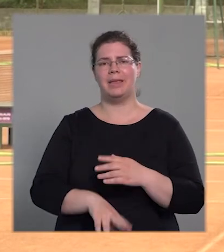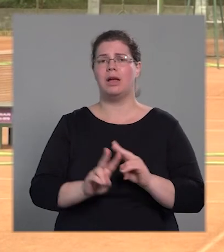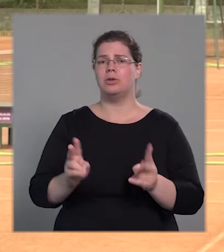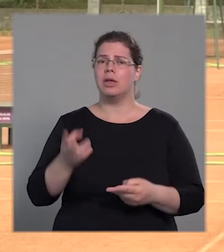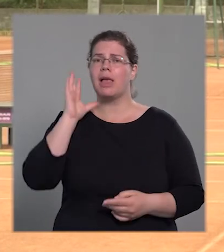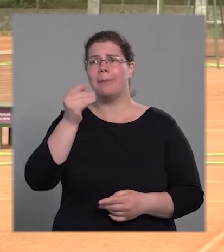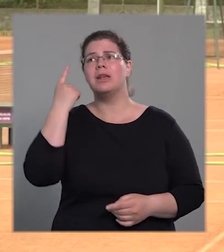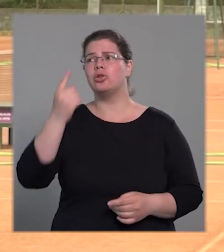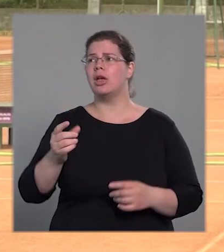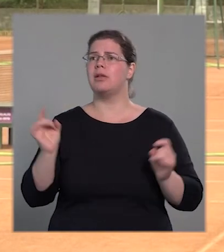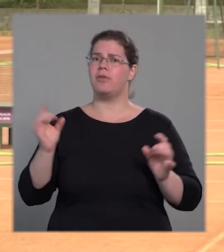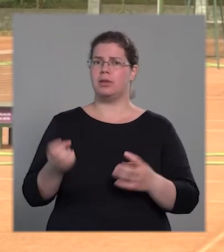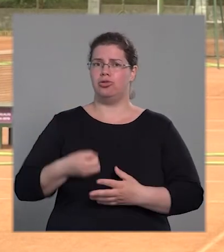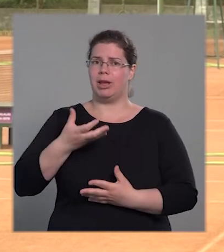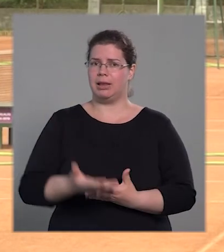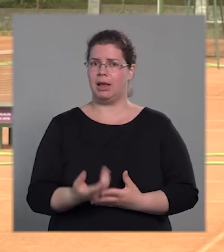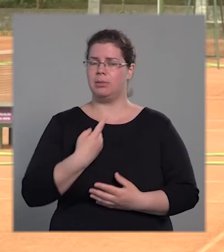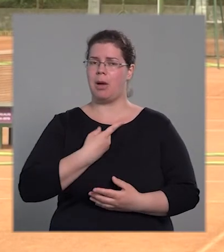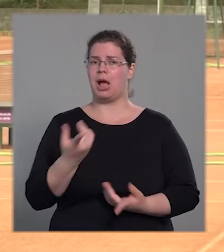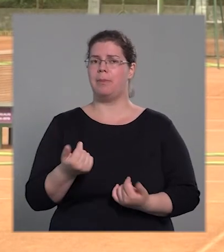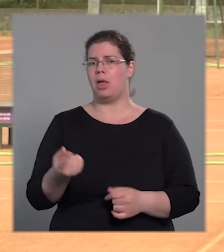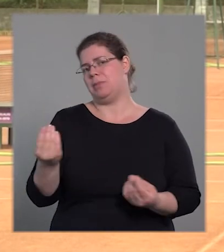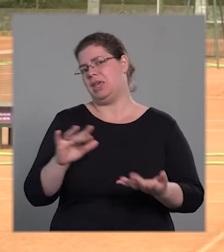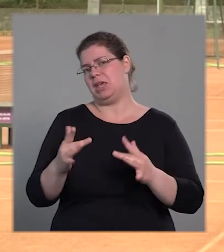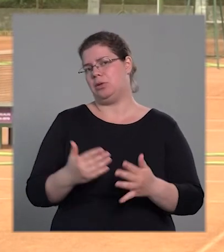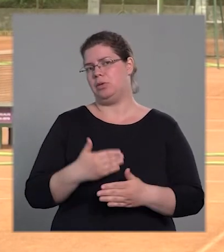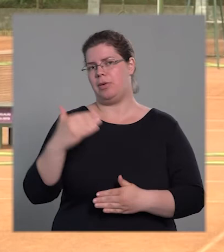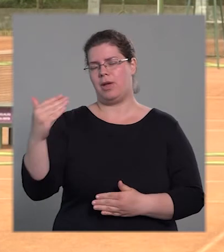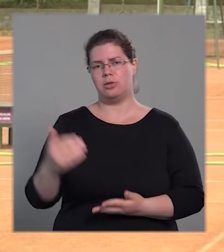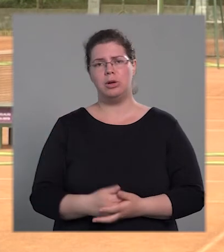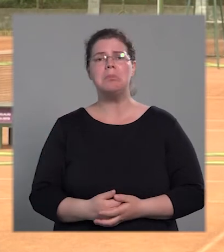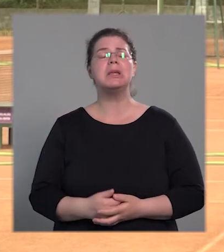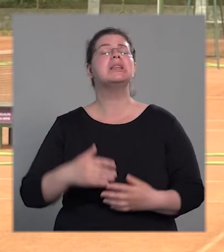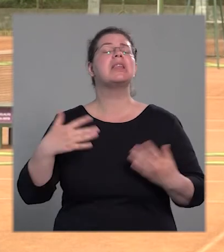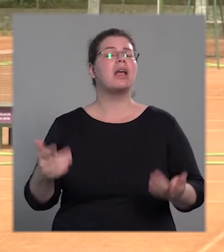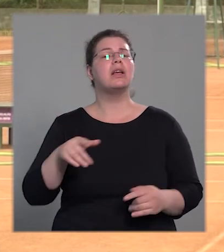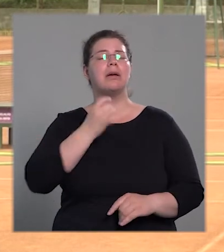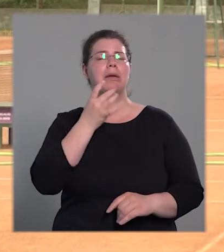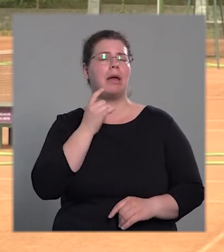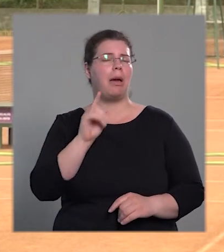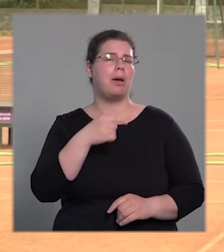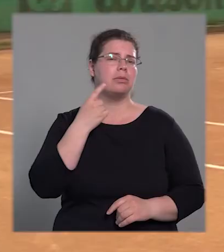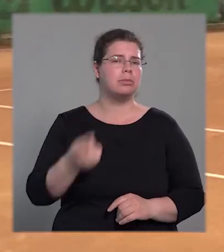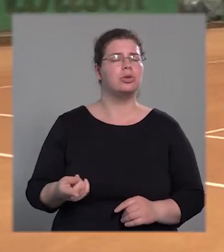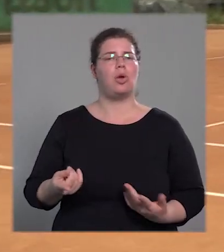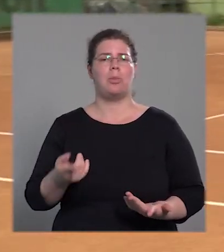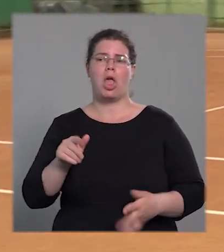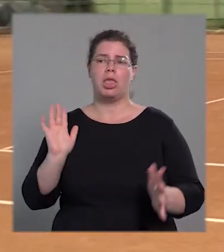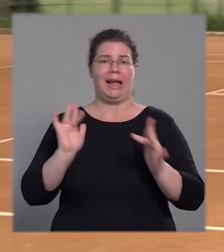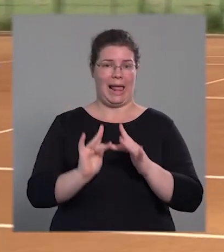tudja adni azt a feszültséget magából, ami esetleg hétközben felgyülemlik. Tehát aznak inkább azt mondanám, hogy annak